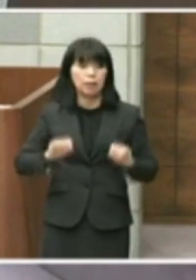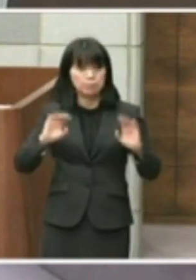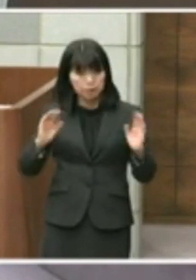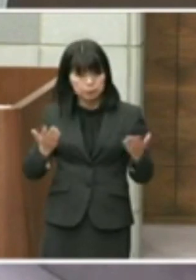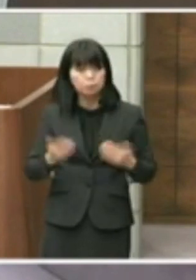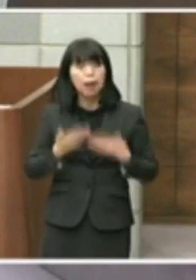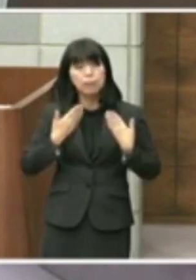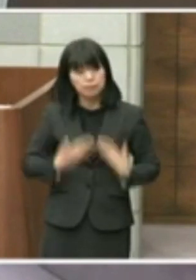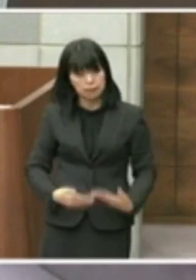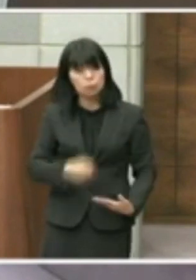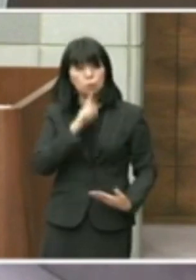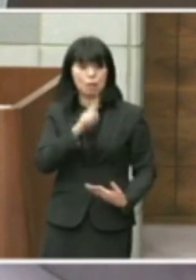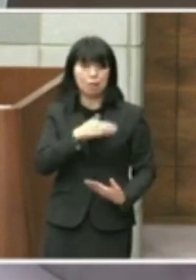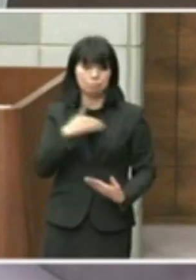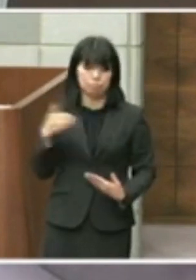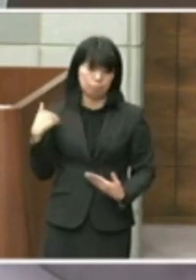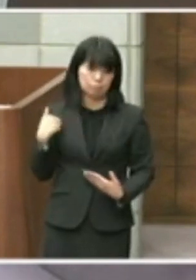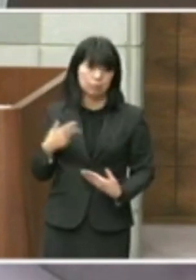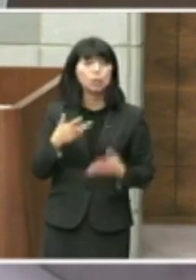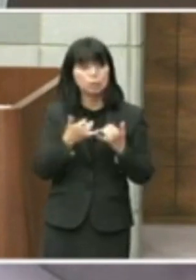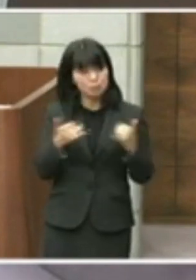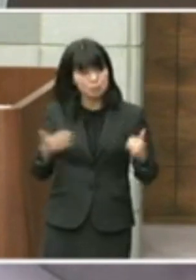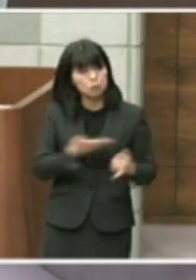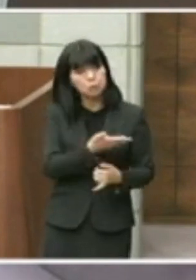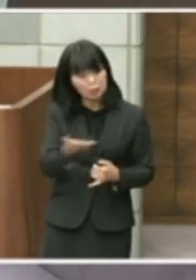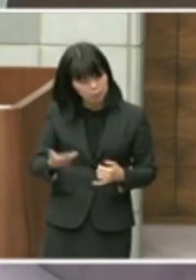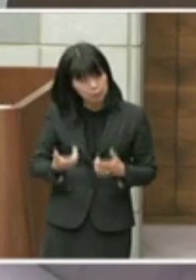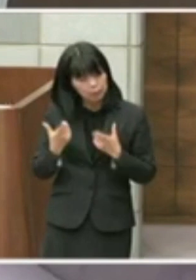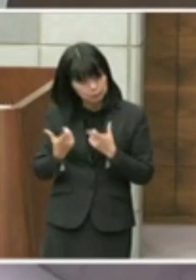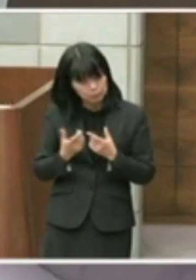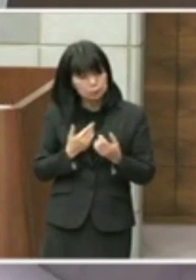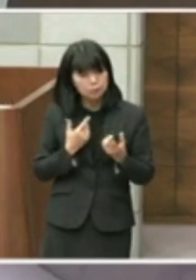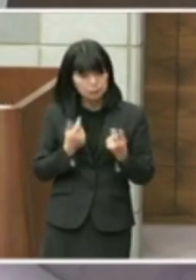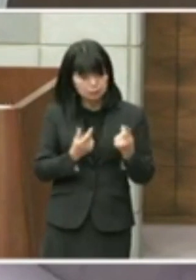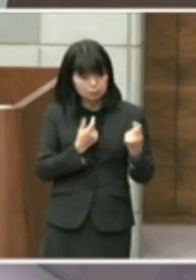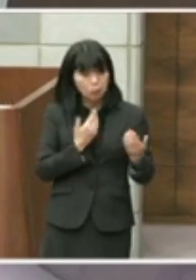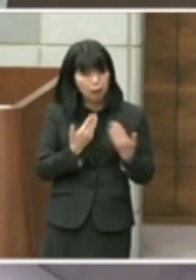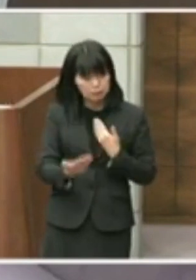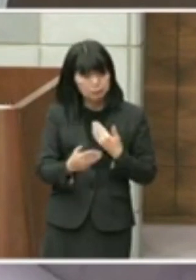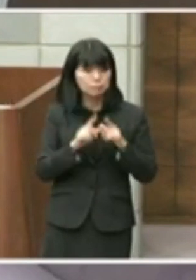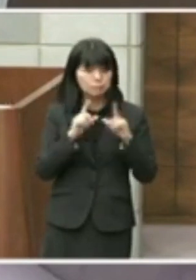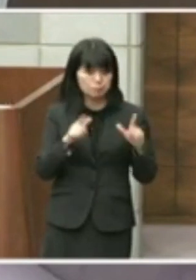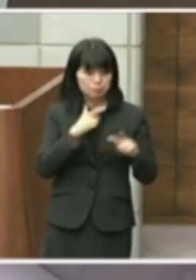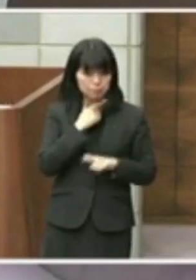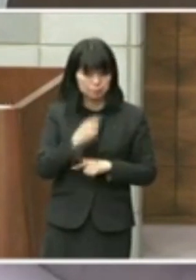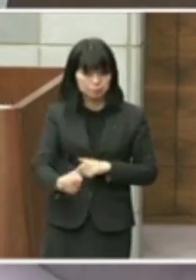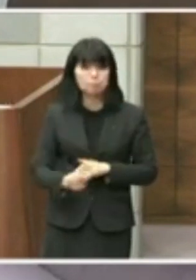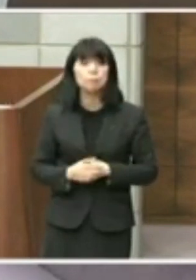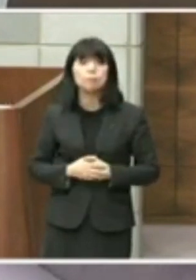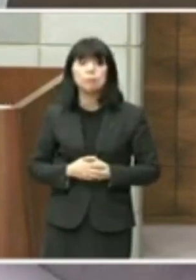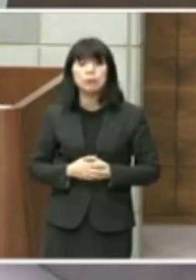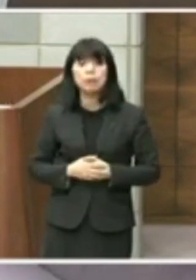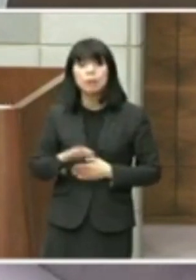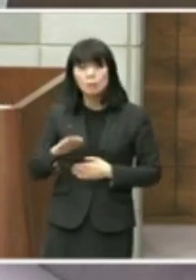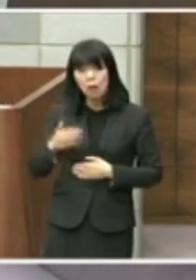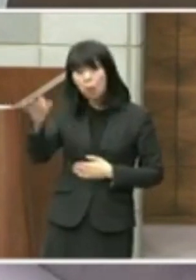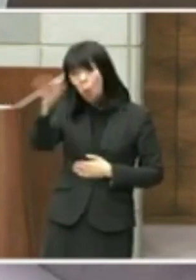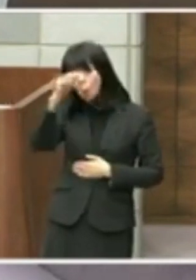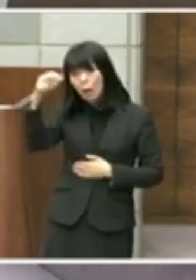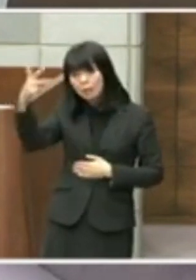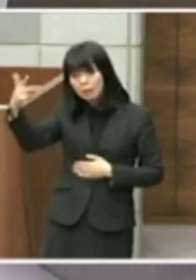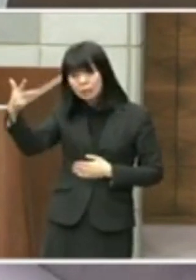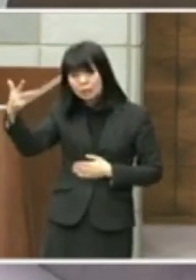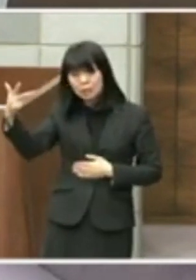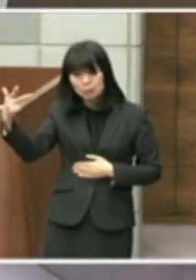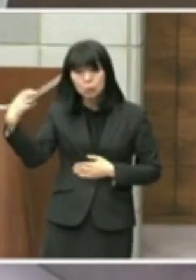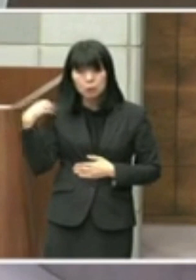安全と言えますので、そこは本当に市民の皆さんにしっかりお伝えをさせていただきたいと思います。また神戸市とは担当部局同